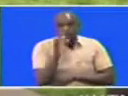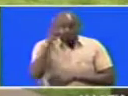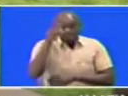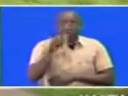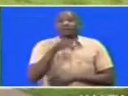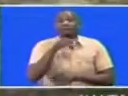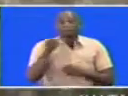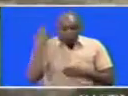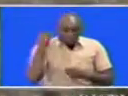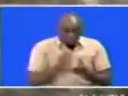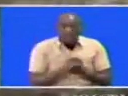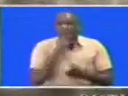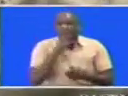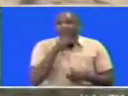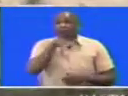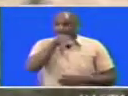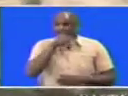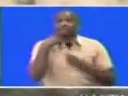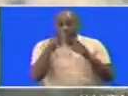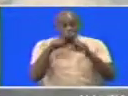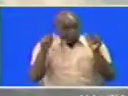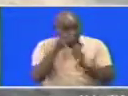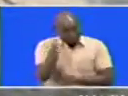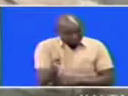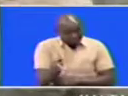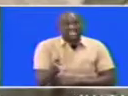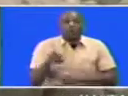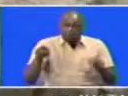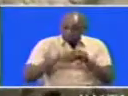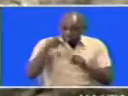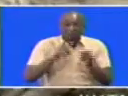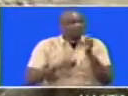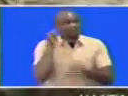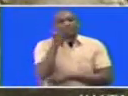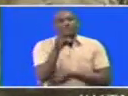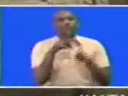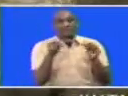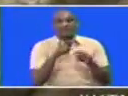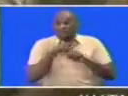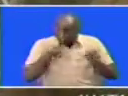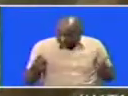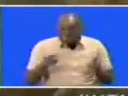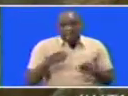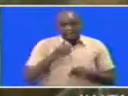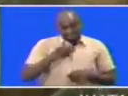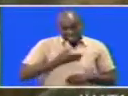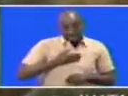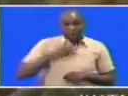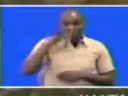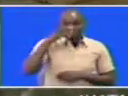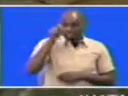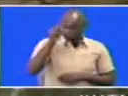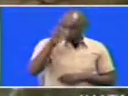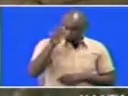ODM hayati Jaramogi Oginga Odinga, ambaye pia alikataa wito huo, lakini meya wa Kisumu Grace